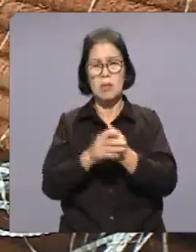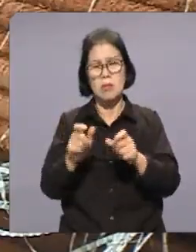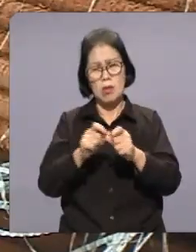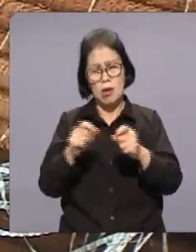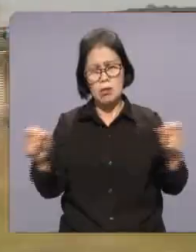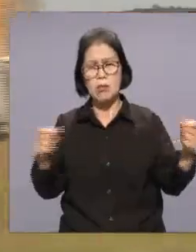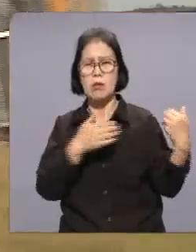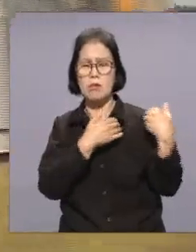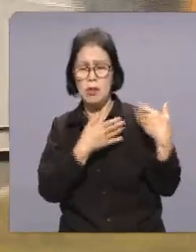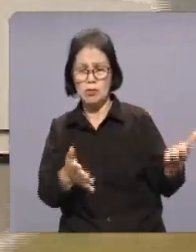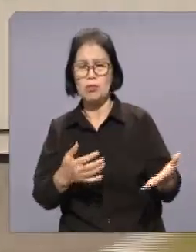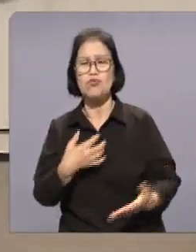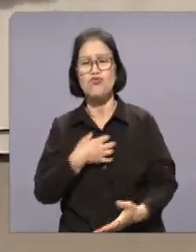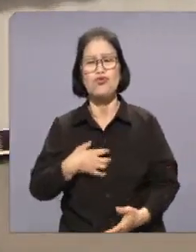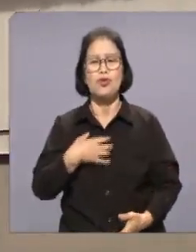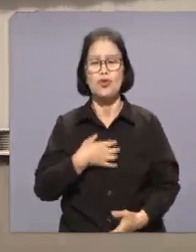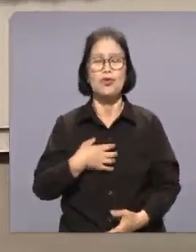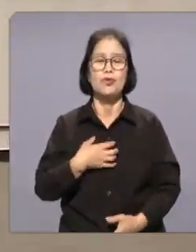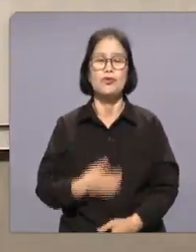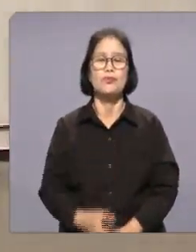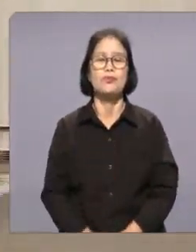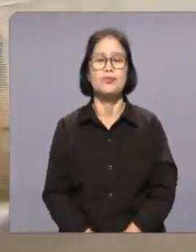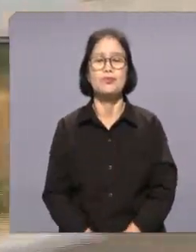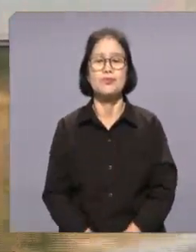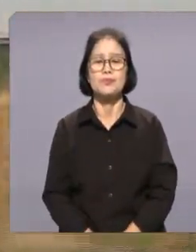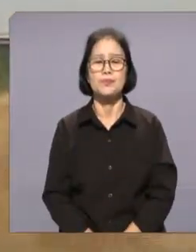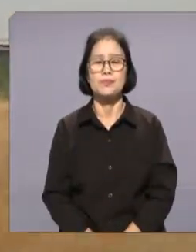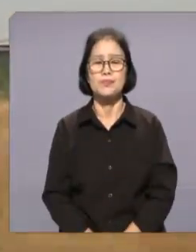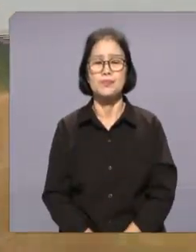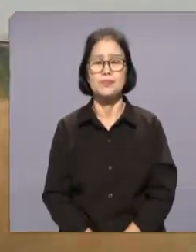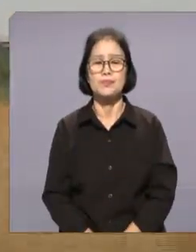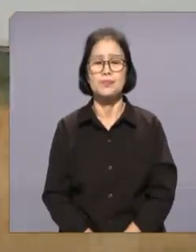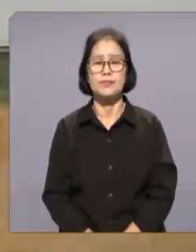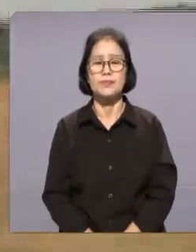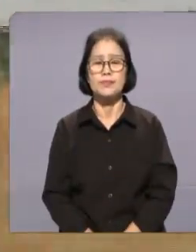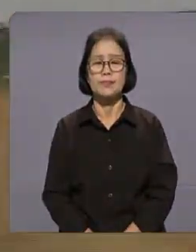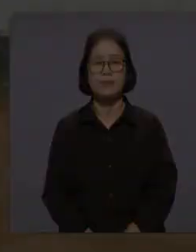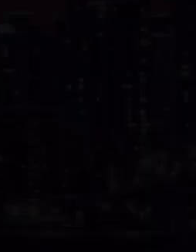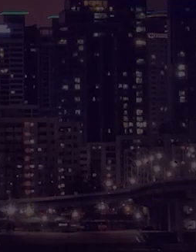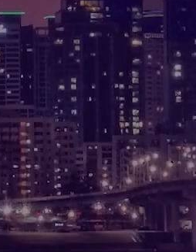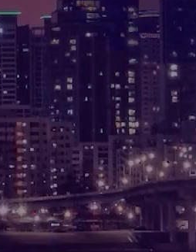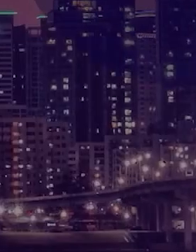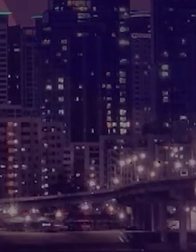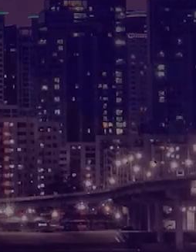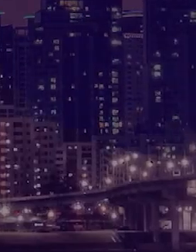장기간 방치될까 우려됩니다. OBS 뉴스 신종환입니다.